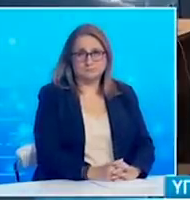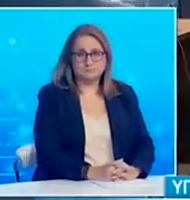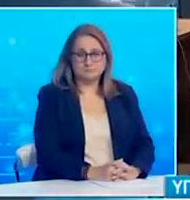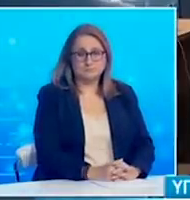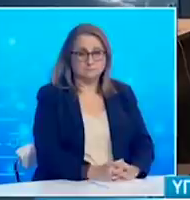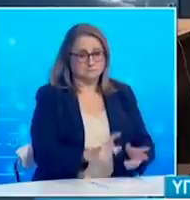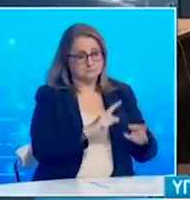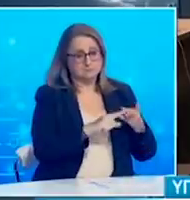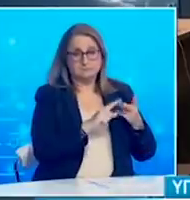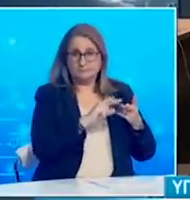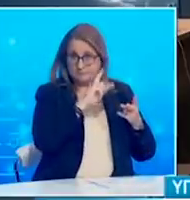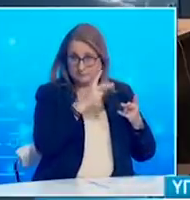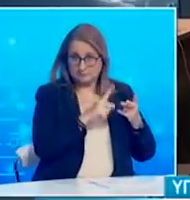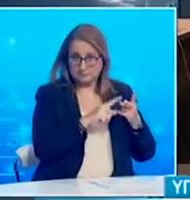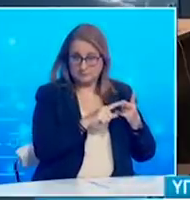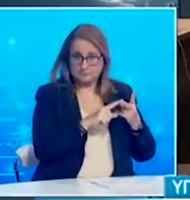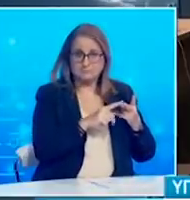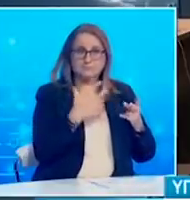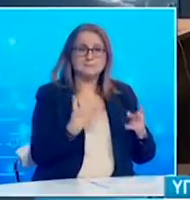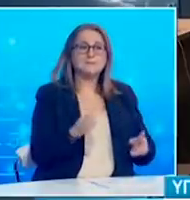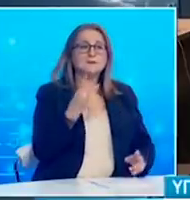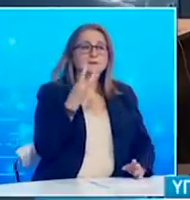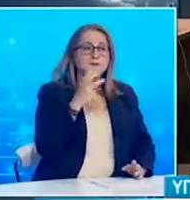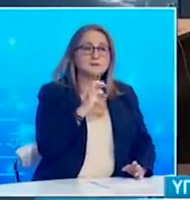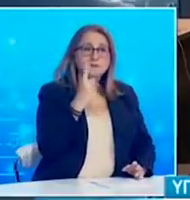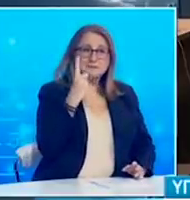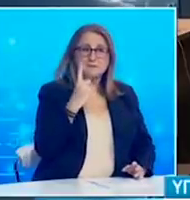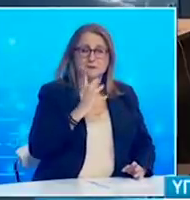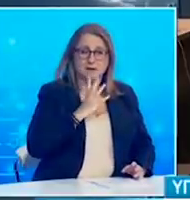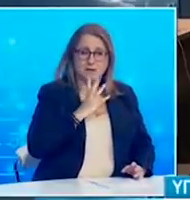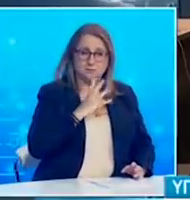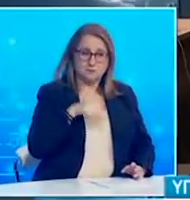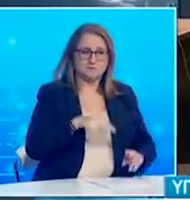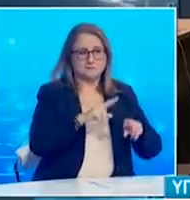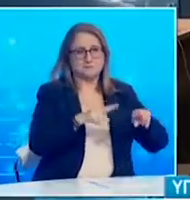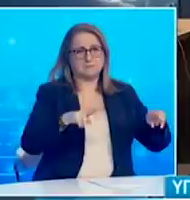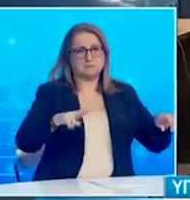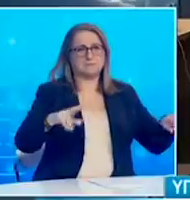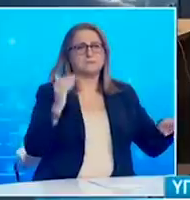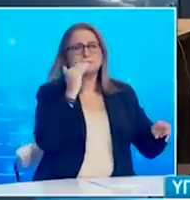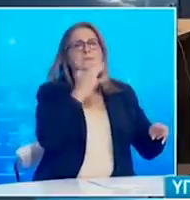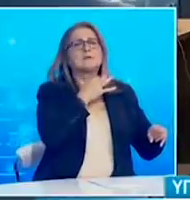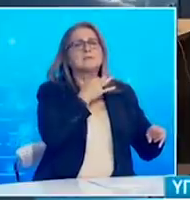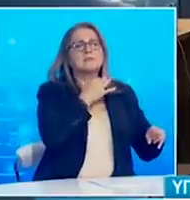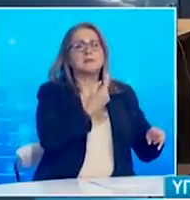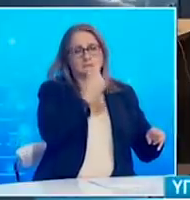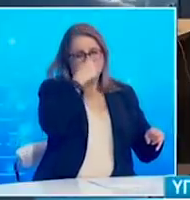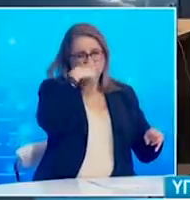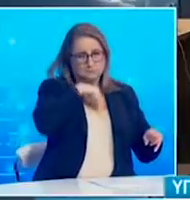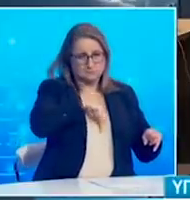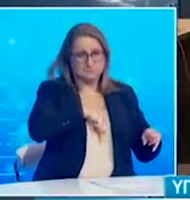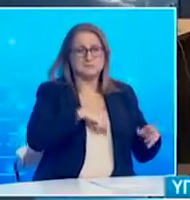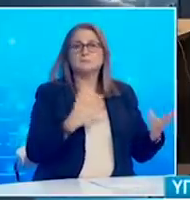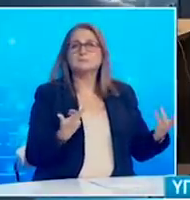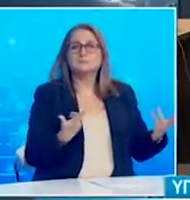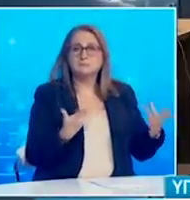ένα δεύτερο, έχουμε 31 αυτή τη στιγμή ανθρώπους ζεσολυμωμένους σε μονάδες συντατικής θεραπείας. Αν